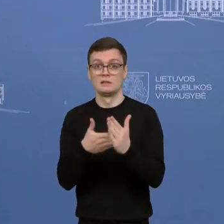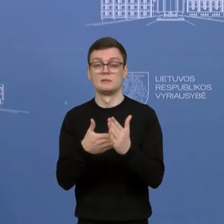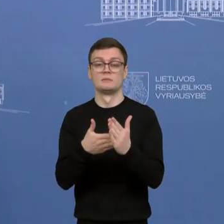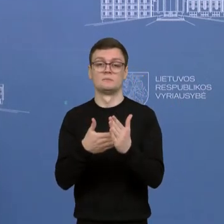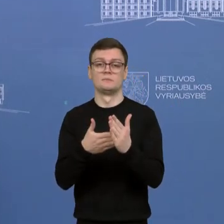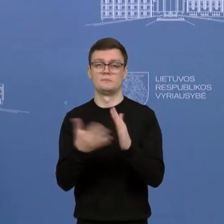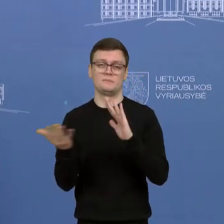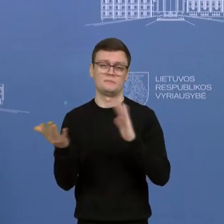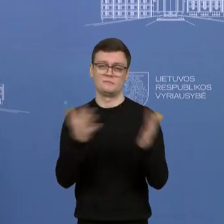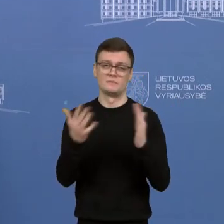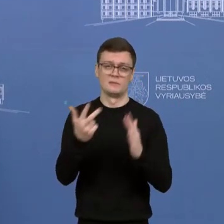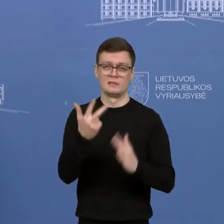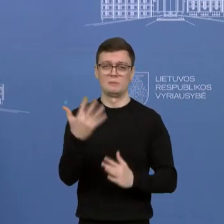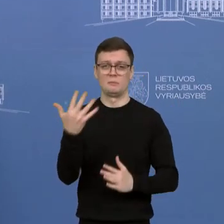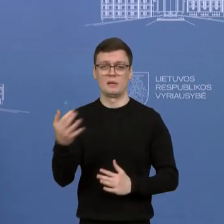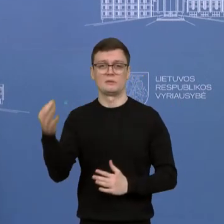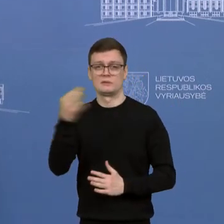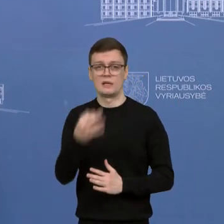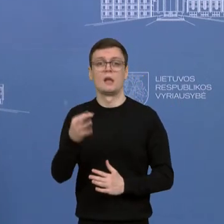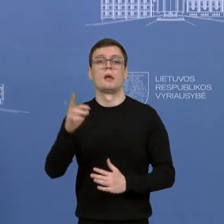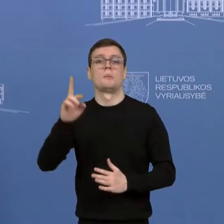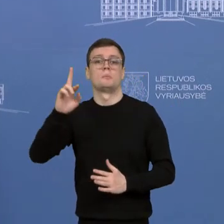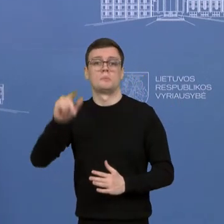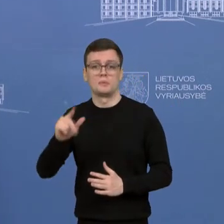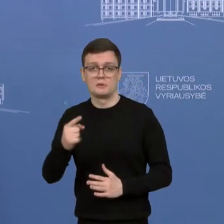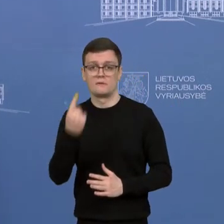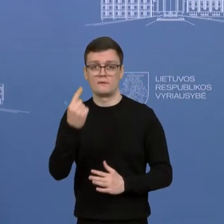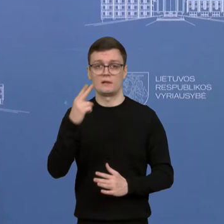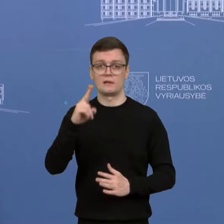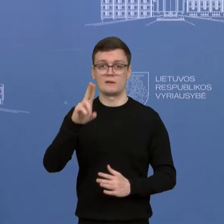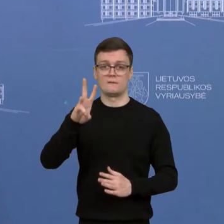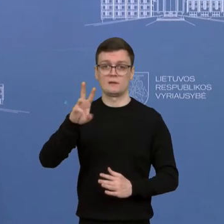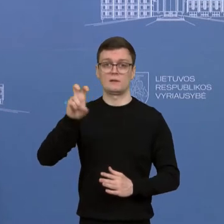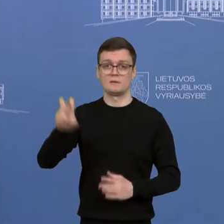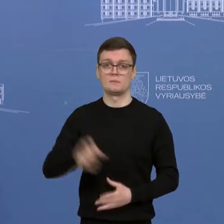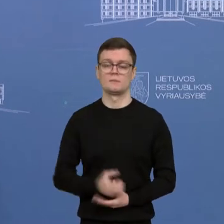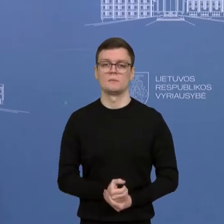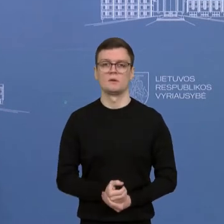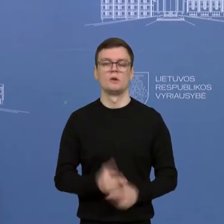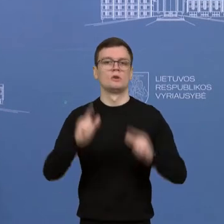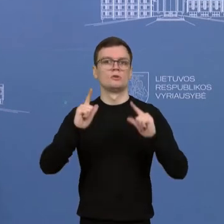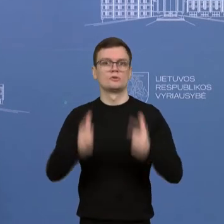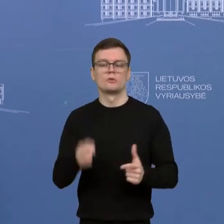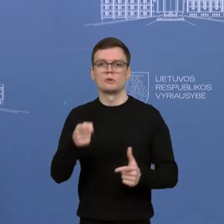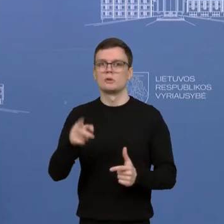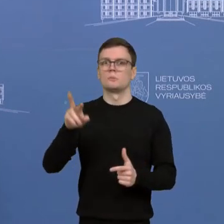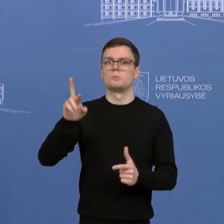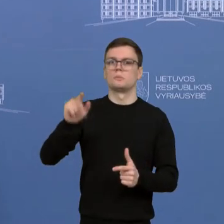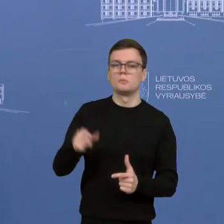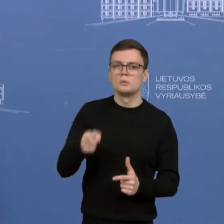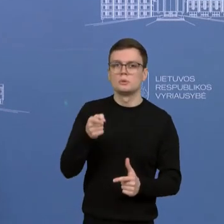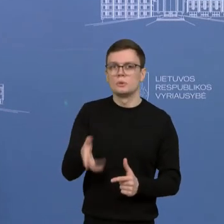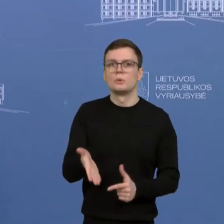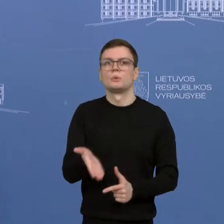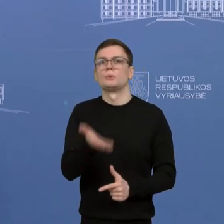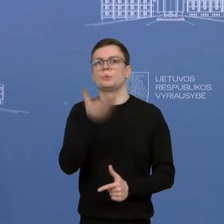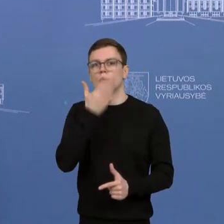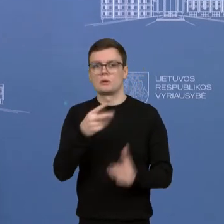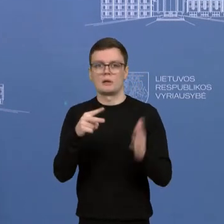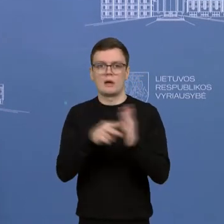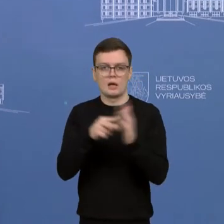beveik 35 centų už kilovatvalandę. Taigi tai būtų tikrai labai reikšmingas